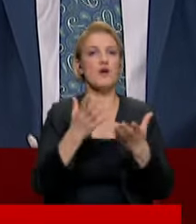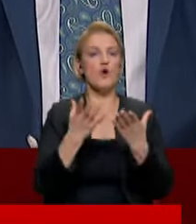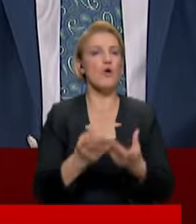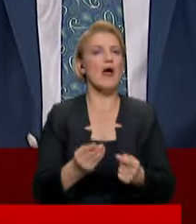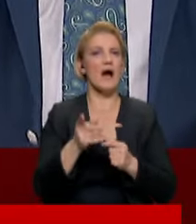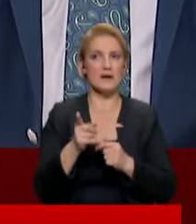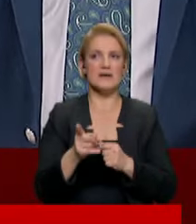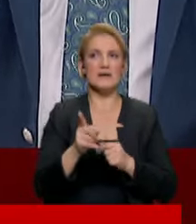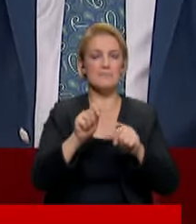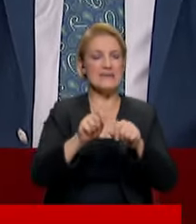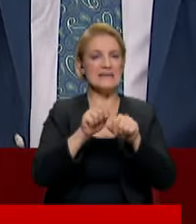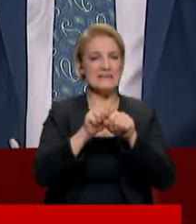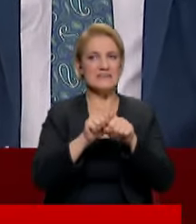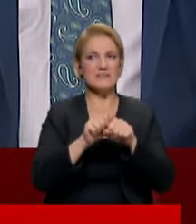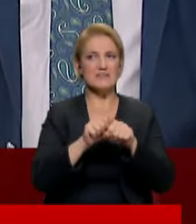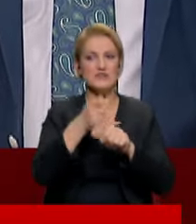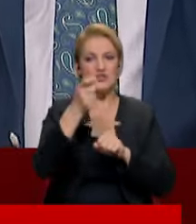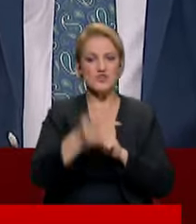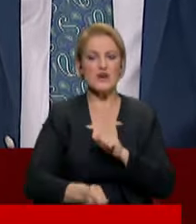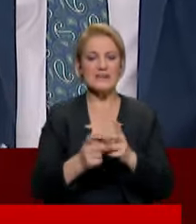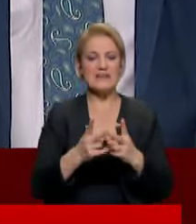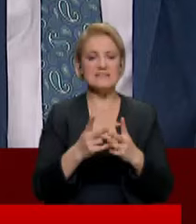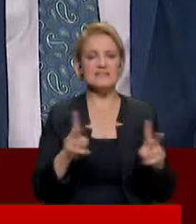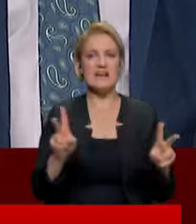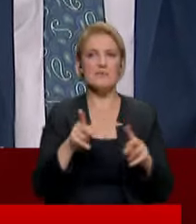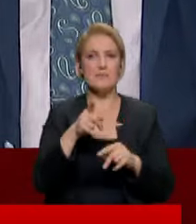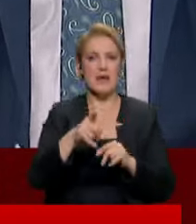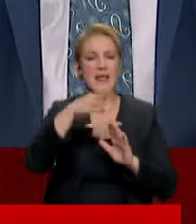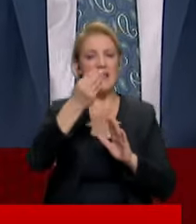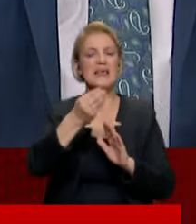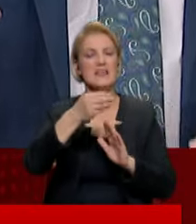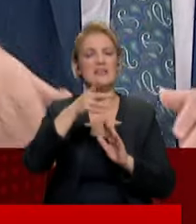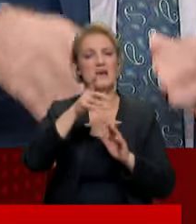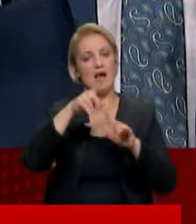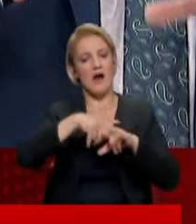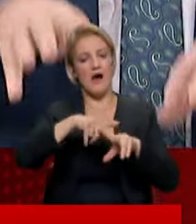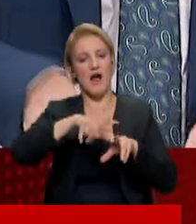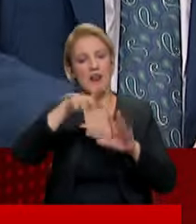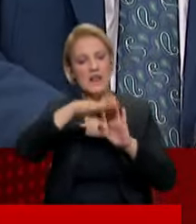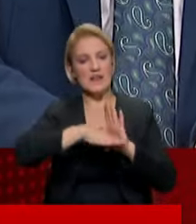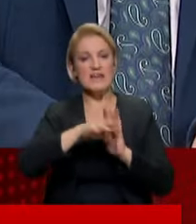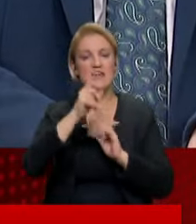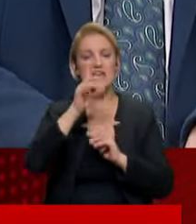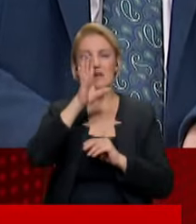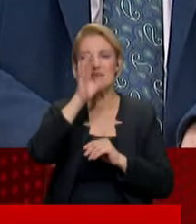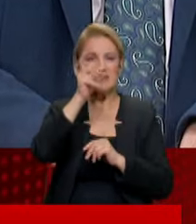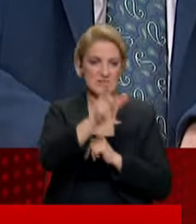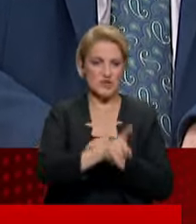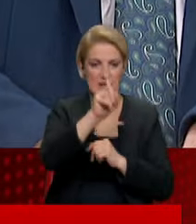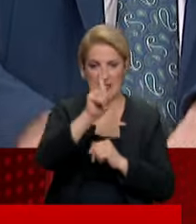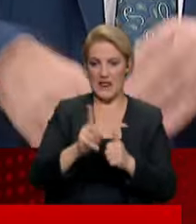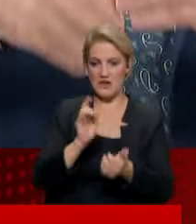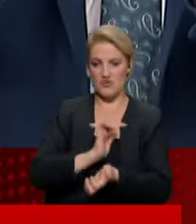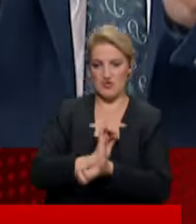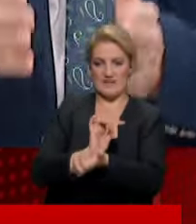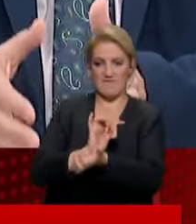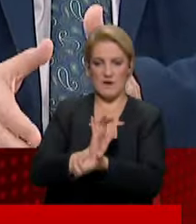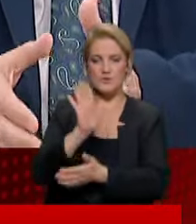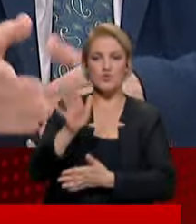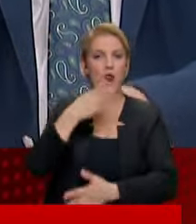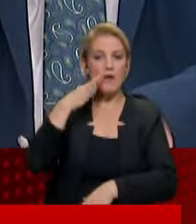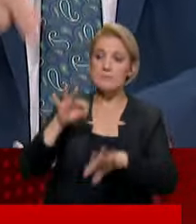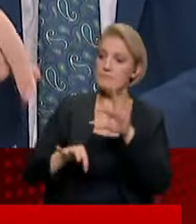işleyen bir şartla salıverilme iyi hal indirimi olmamalı kişi önce cezaevine girecek sonra